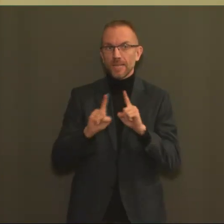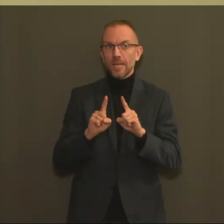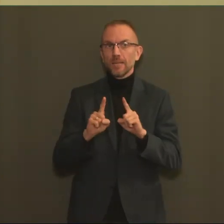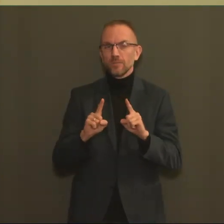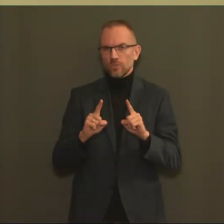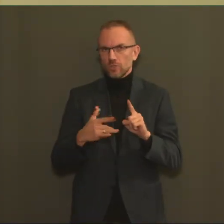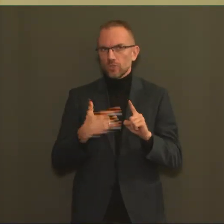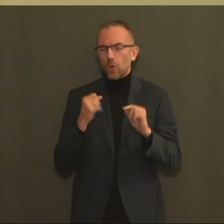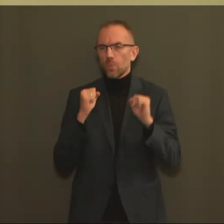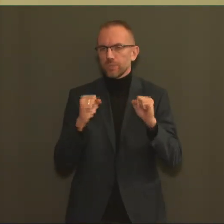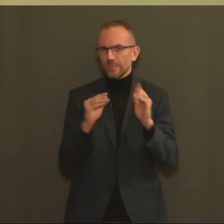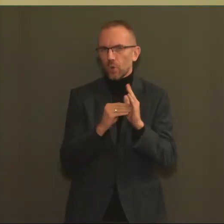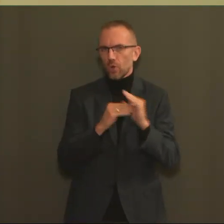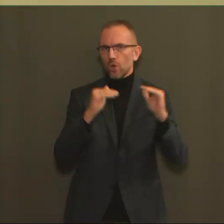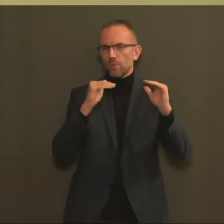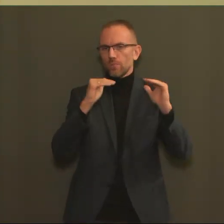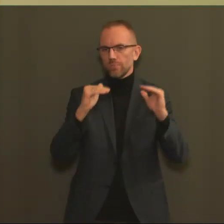zo avenir